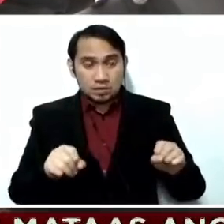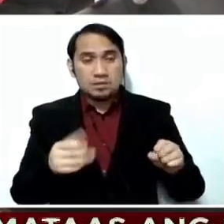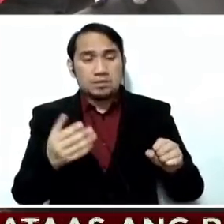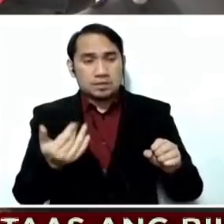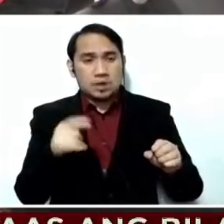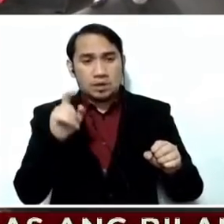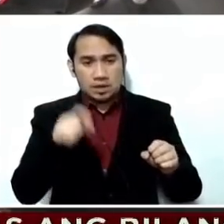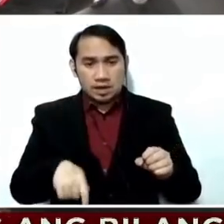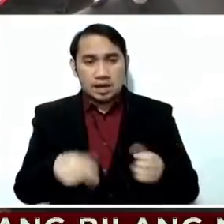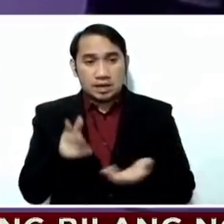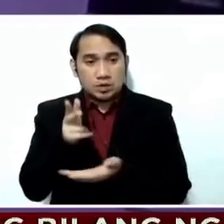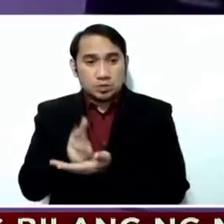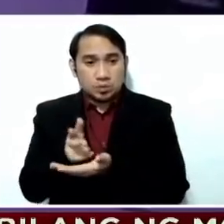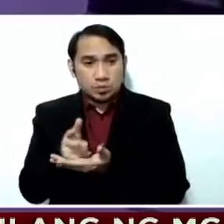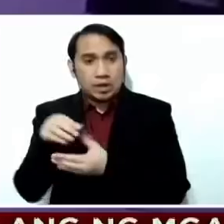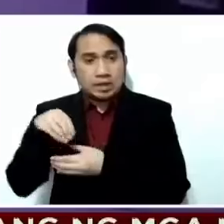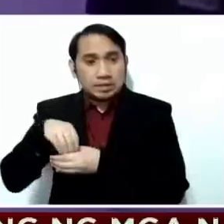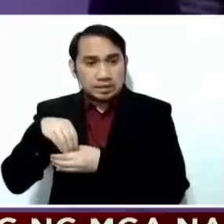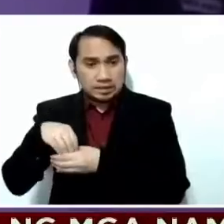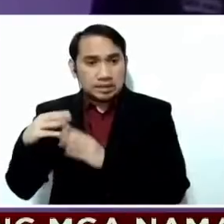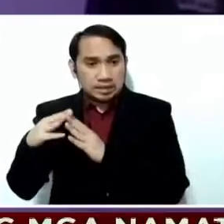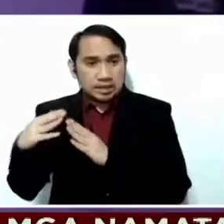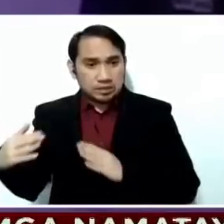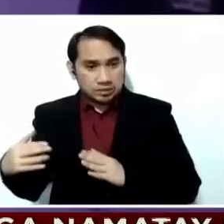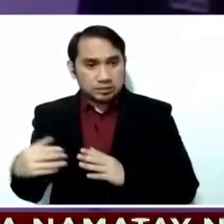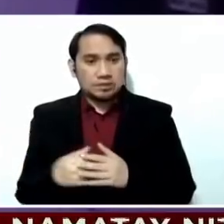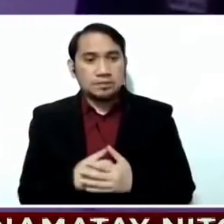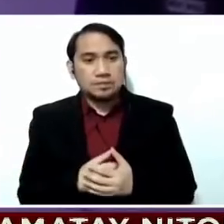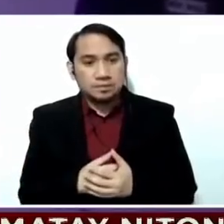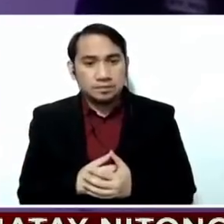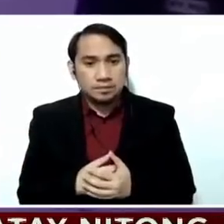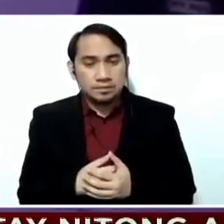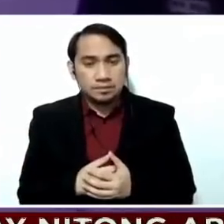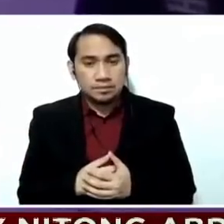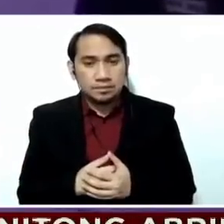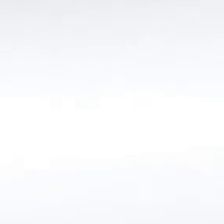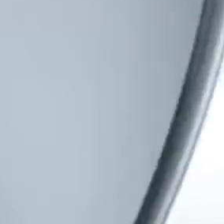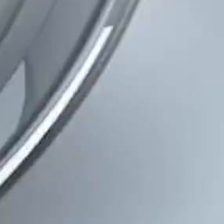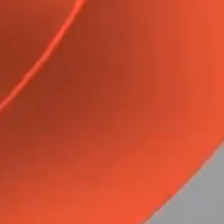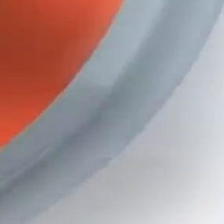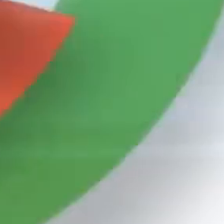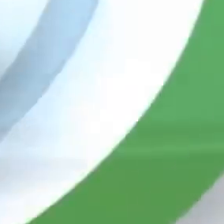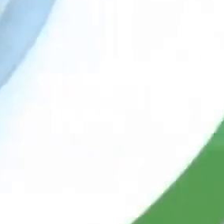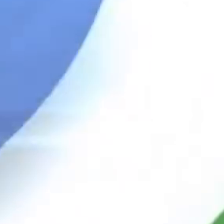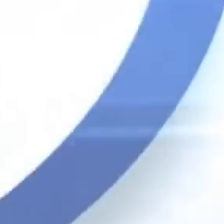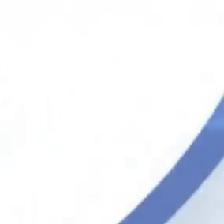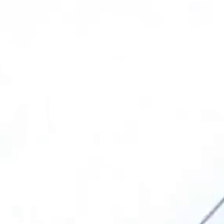bakuran o garahe. Z. Anambrosio, ABS-CBN News.